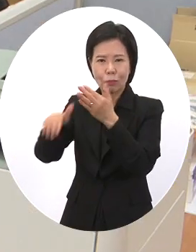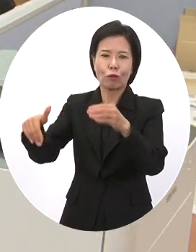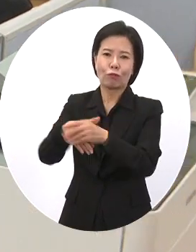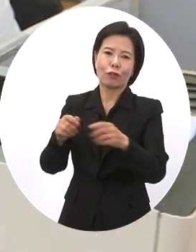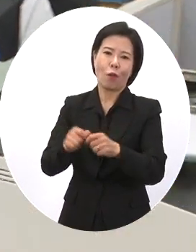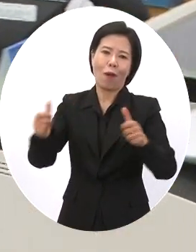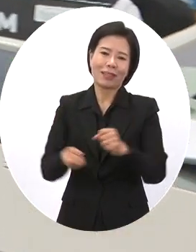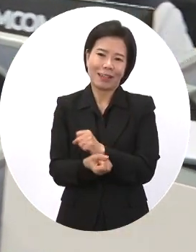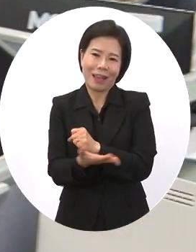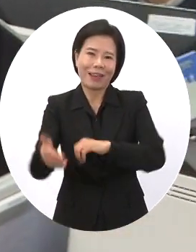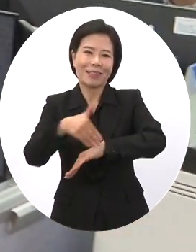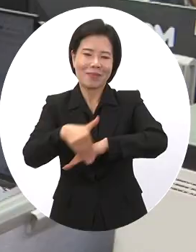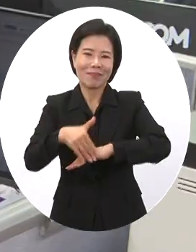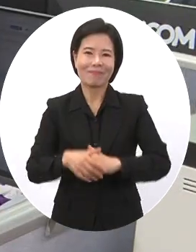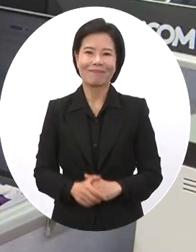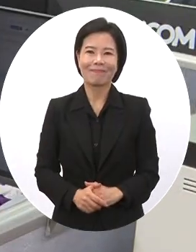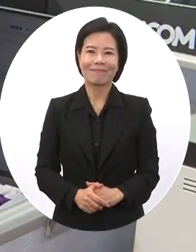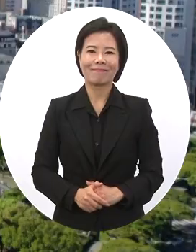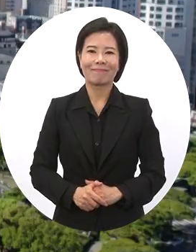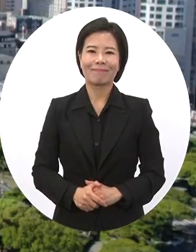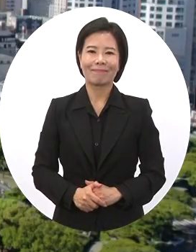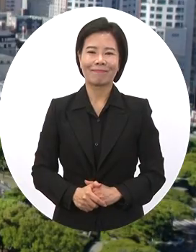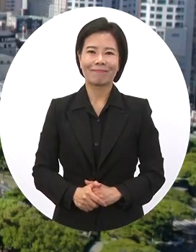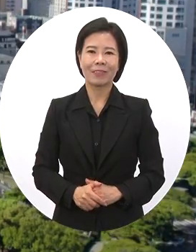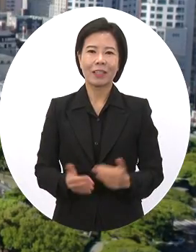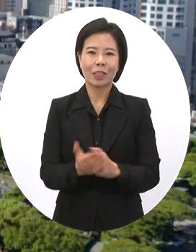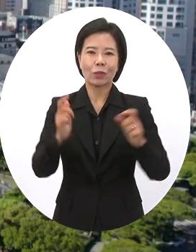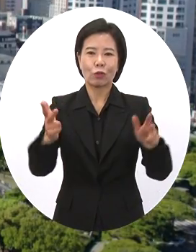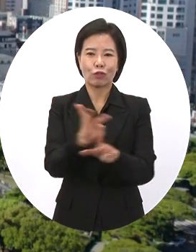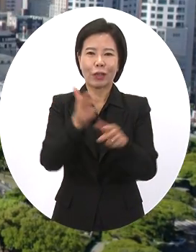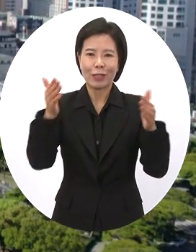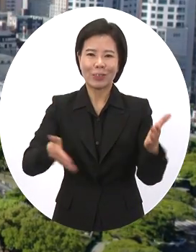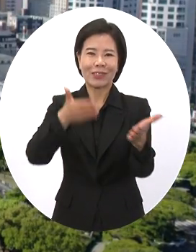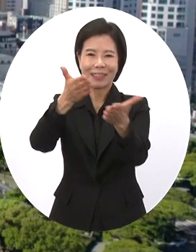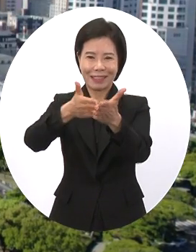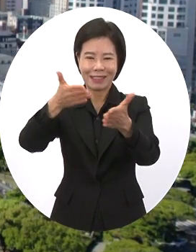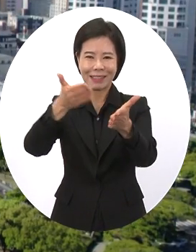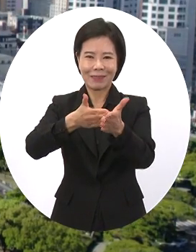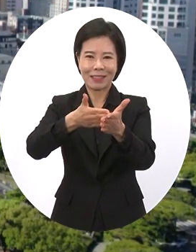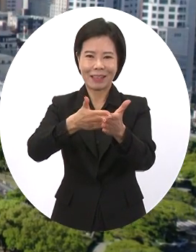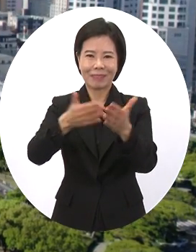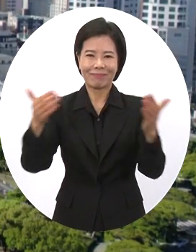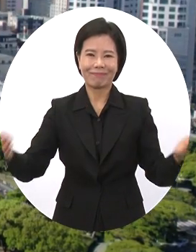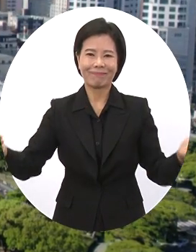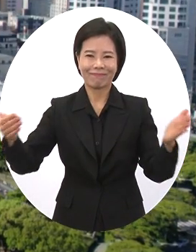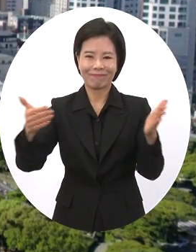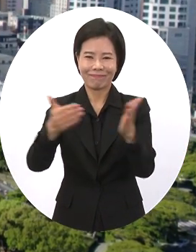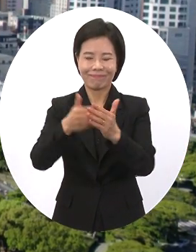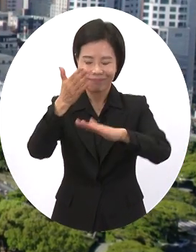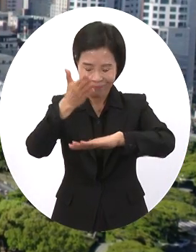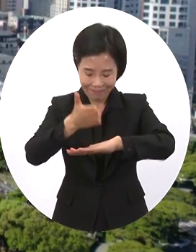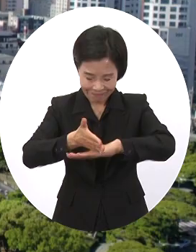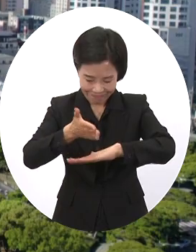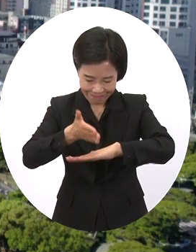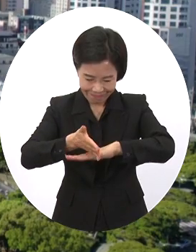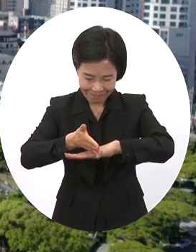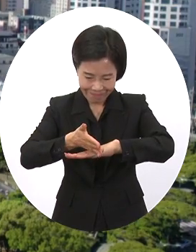문화를 확산해 나갈 계획입니다. 지금까지 위클리 제주였습니다.